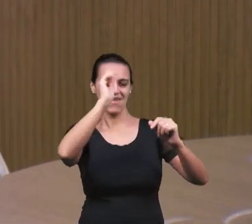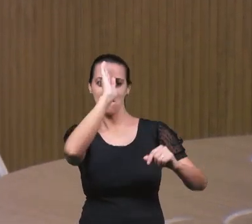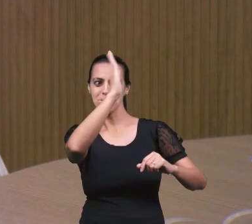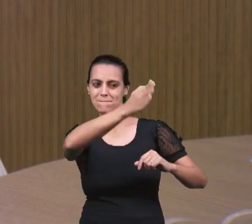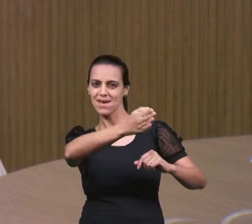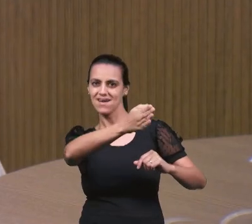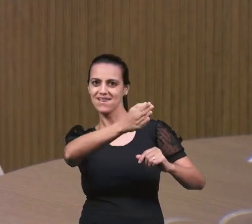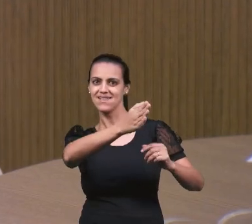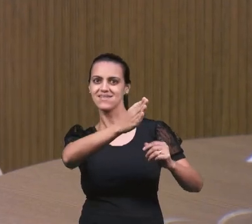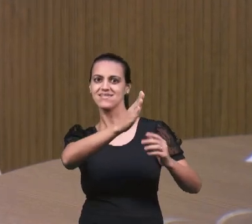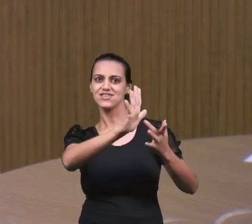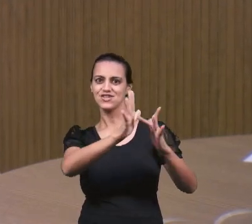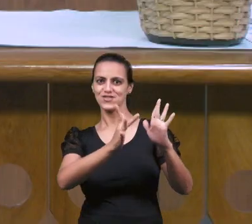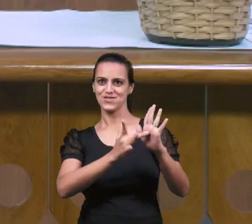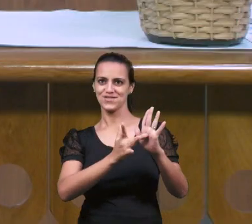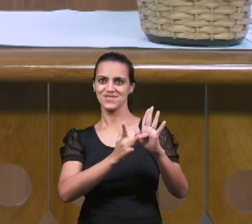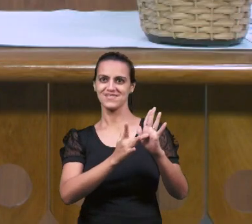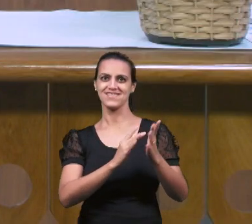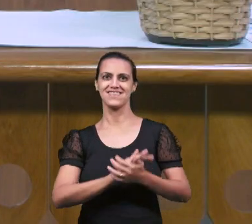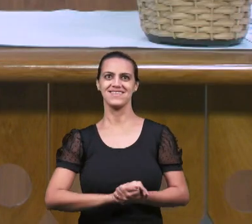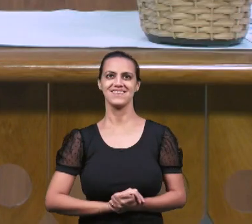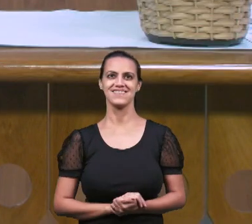Saint-Esprit qui pointe à Jésus.